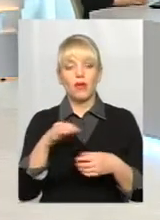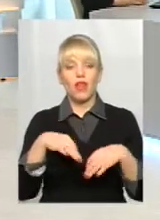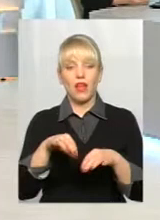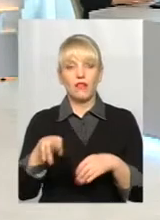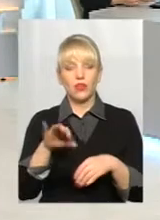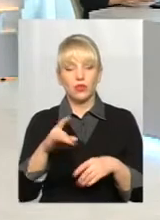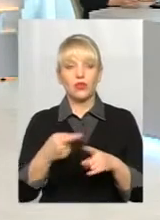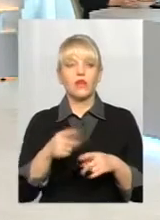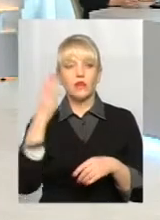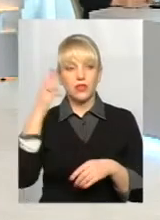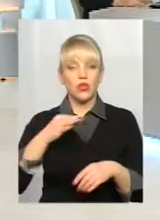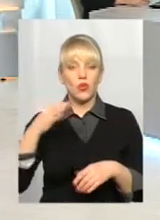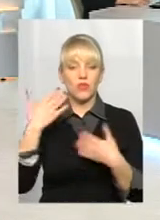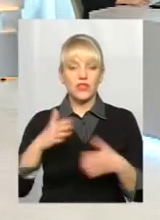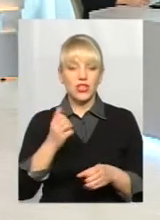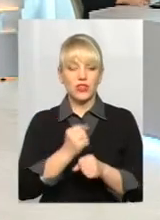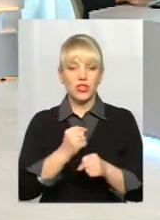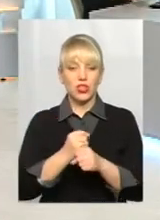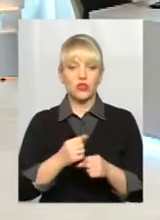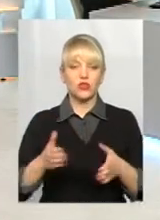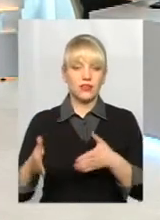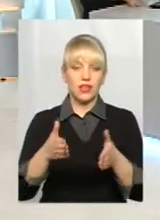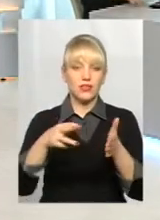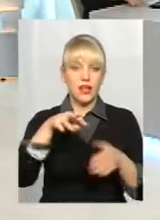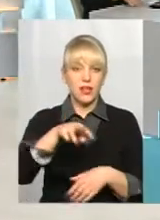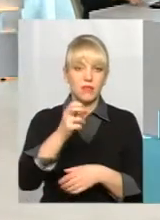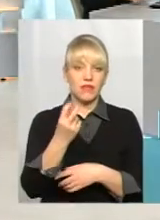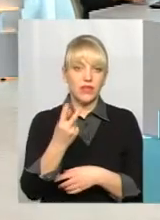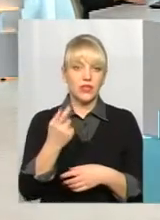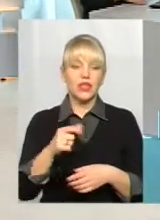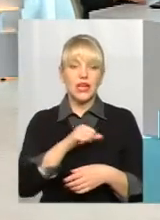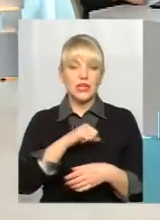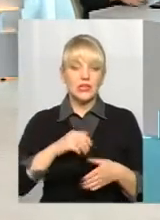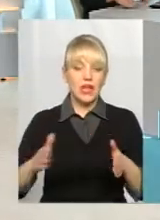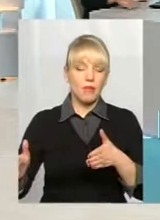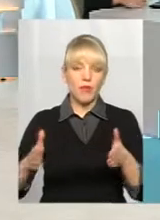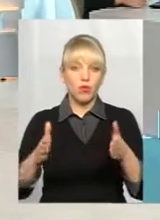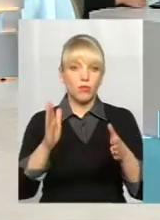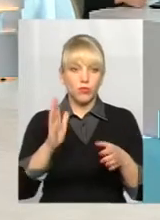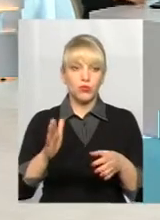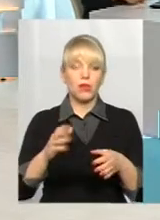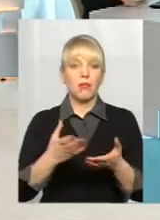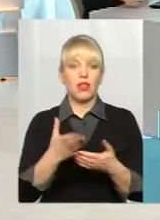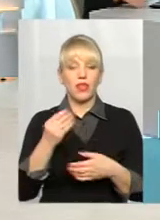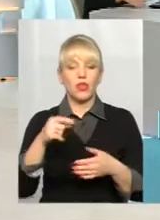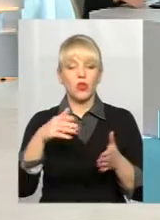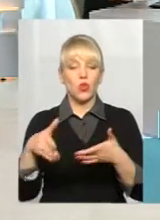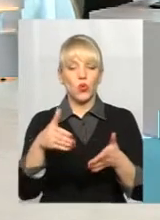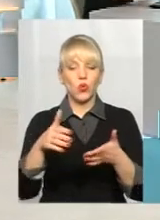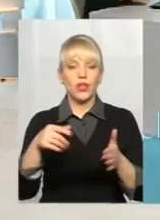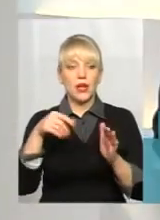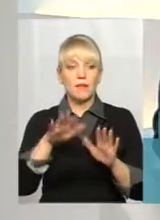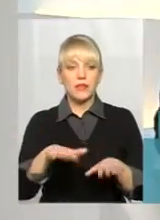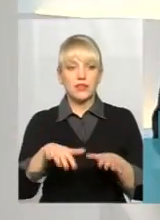діюча траса М-12. І оскільки сам автобан буде платним, дороги місцевого значення, які будуть безкоштовні,